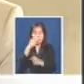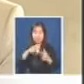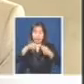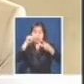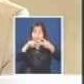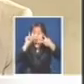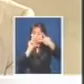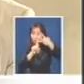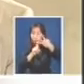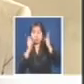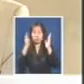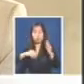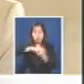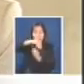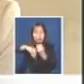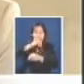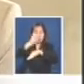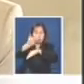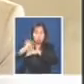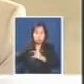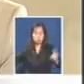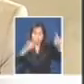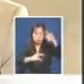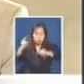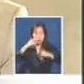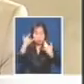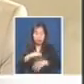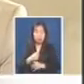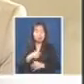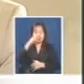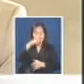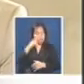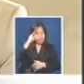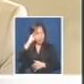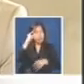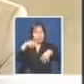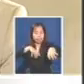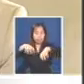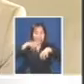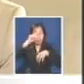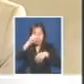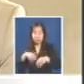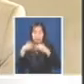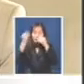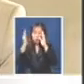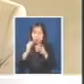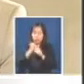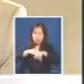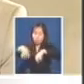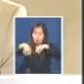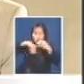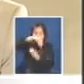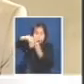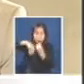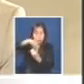าเราก็คงจะไม่ปล่อยให้นักธุรกิจมาเฉยๆนะคะเราเองเราก็จะพยายามที่จะจัดหาเวทีให้นักธุรกิจแต่ละประเทศในทั่วโล